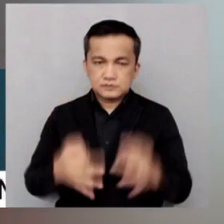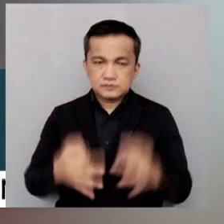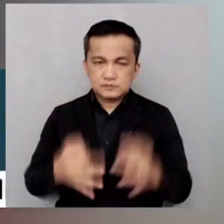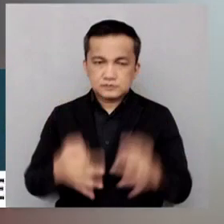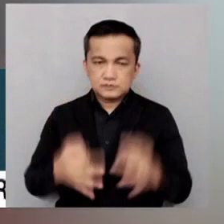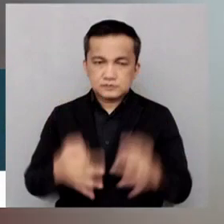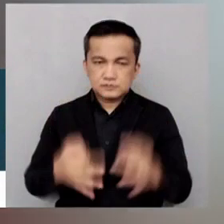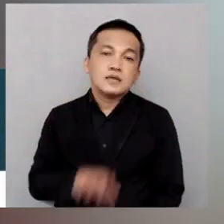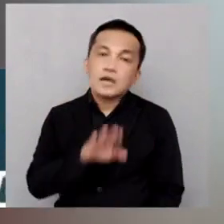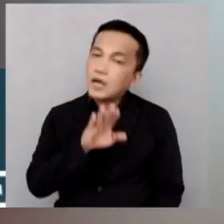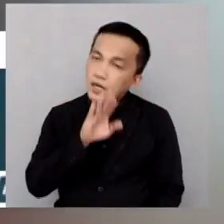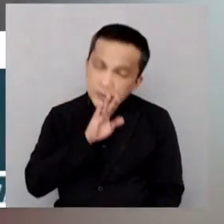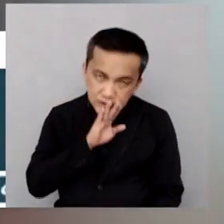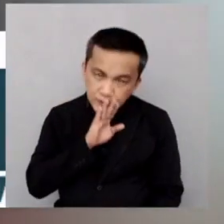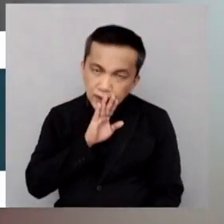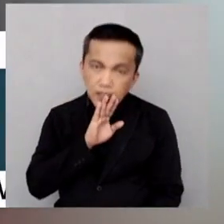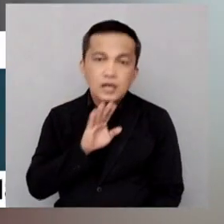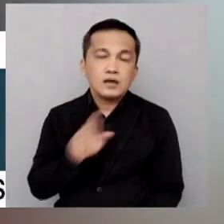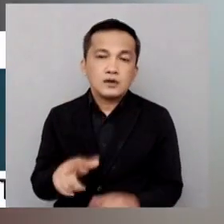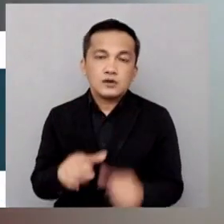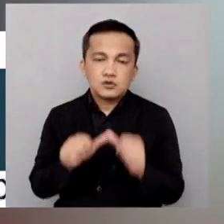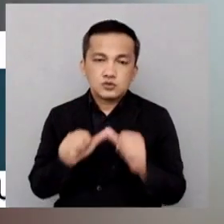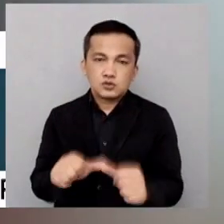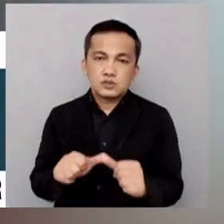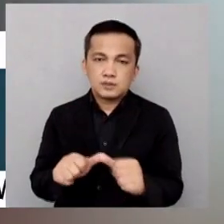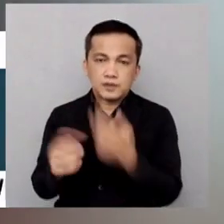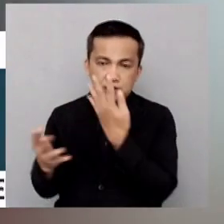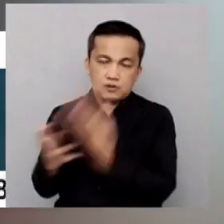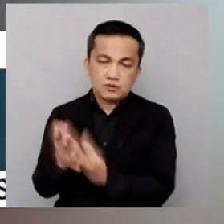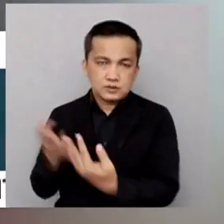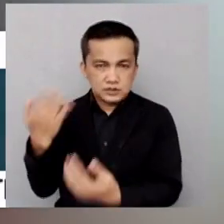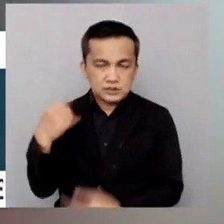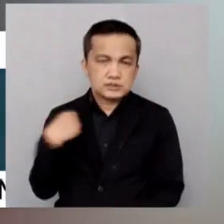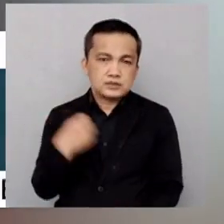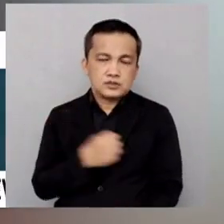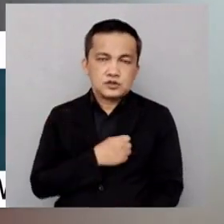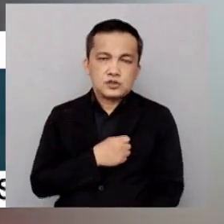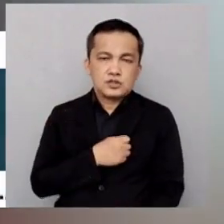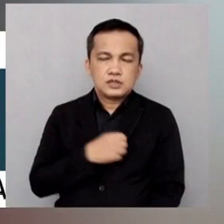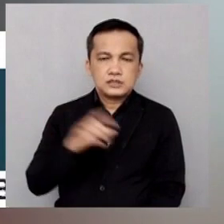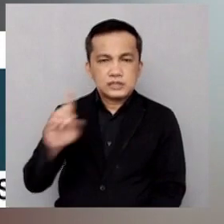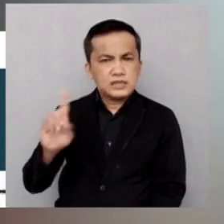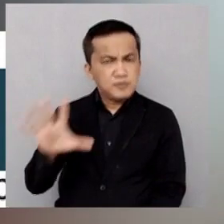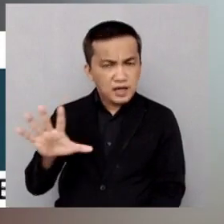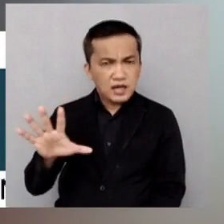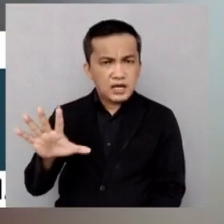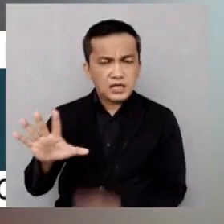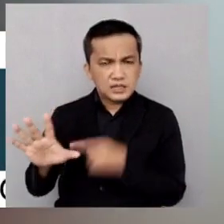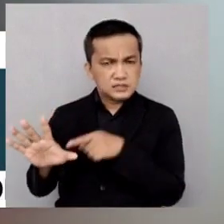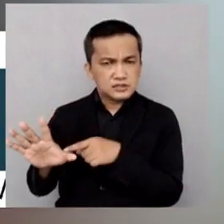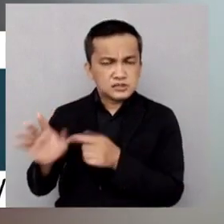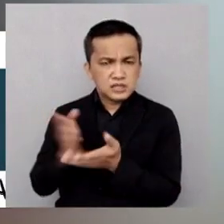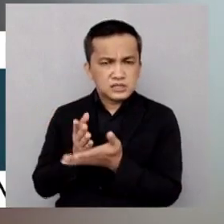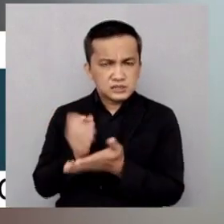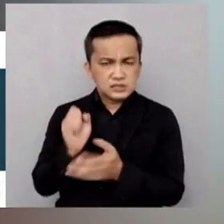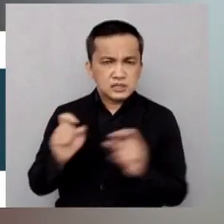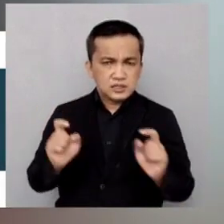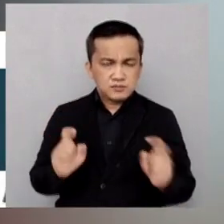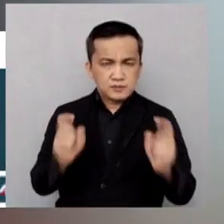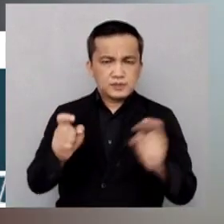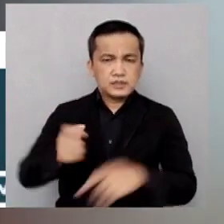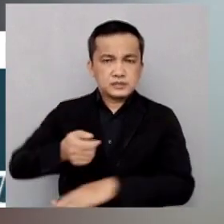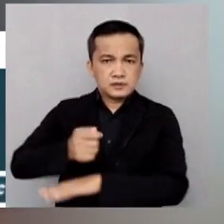Nakakadismaya ang patuloy na pagkakulong ni dating Senador Leila De Lima. Karapatan niya ang isang mabilis na